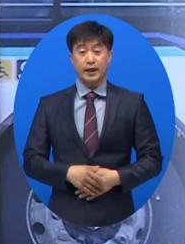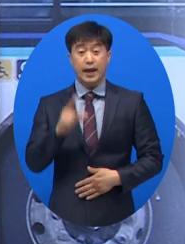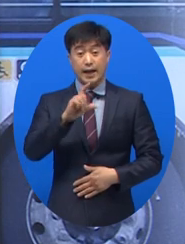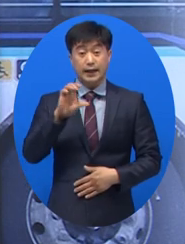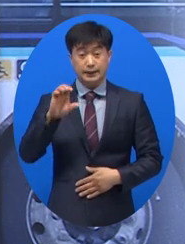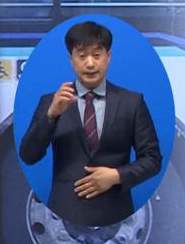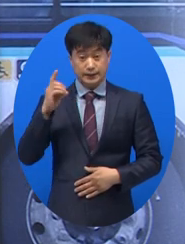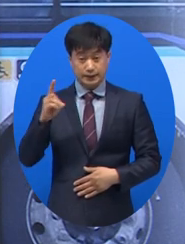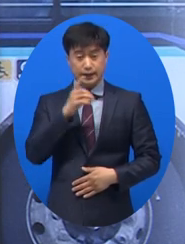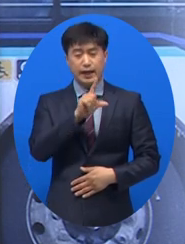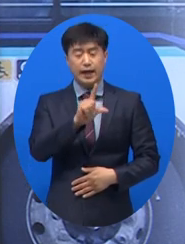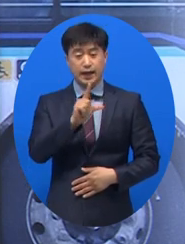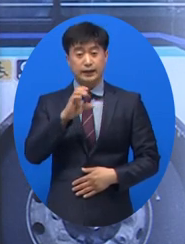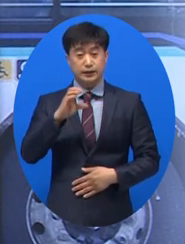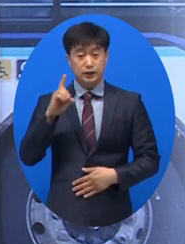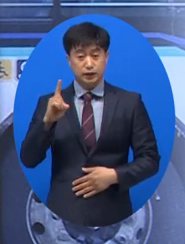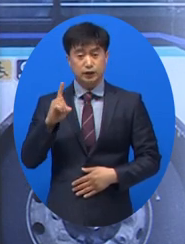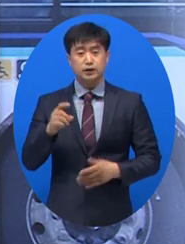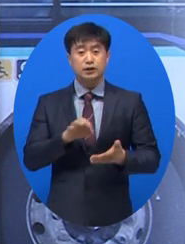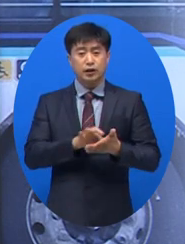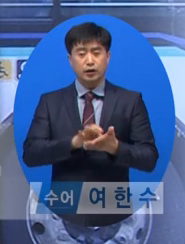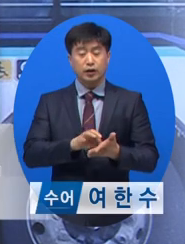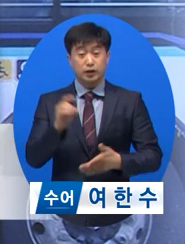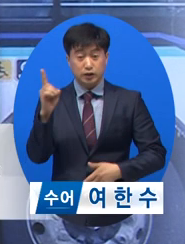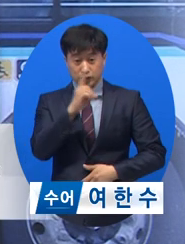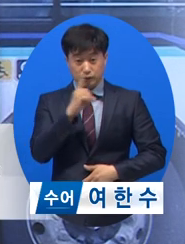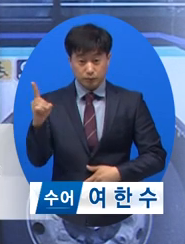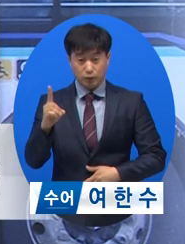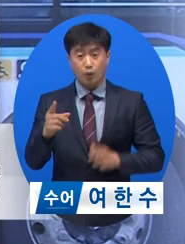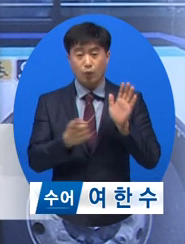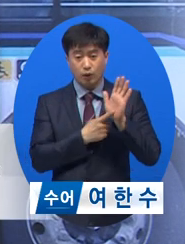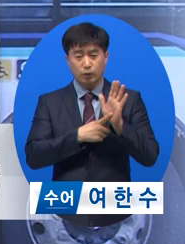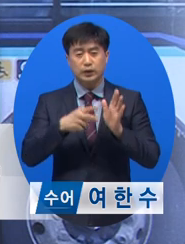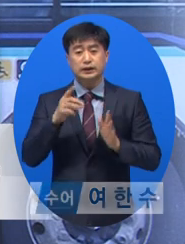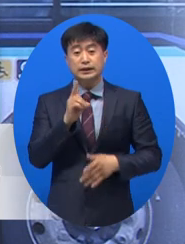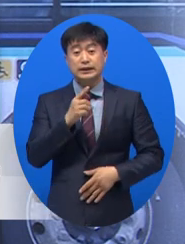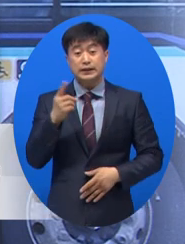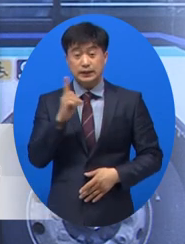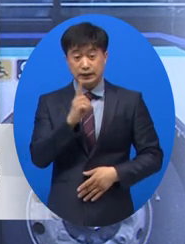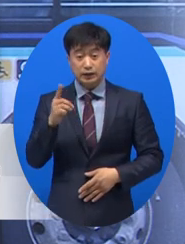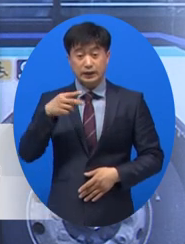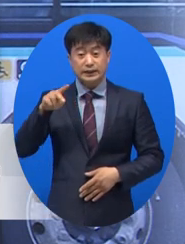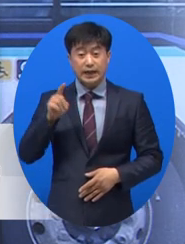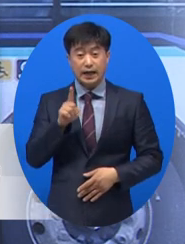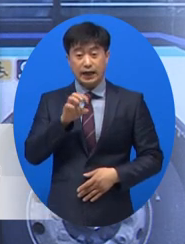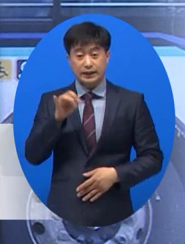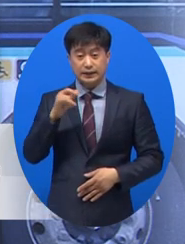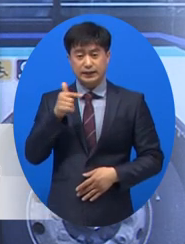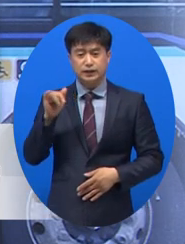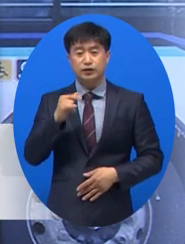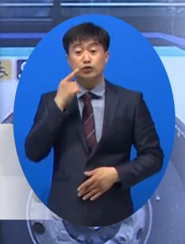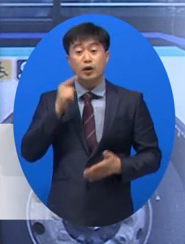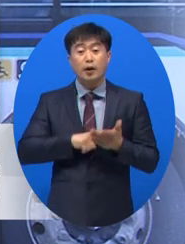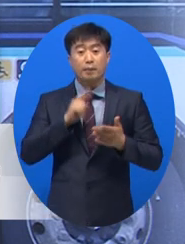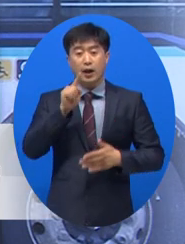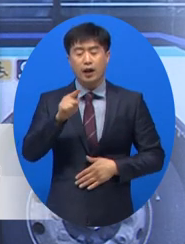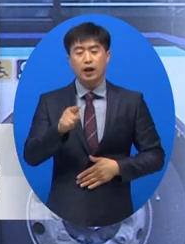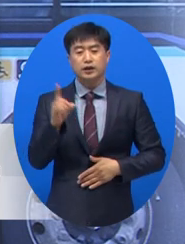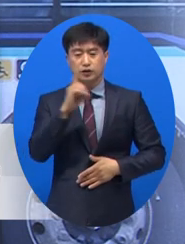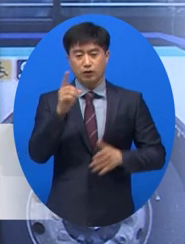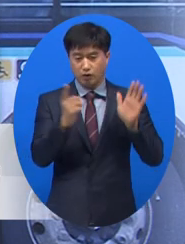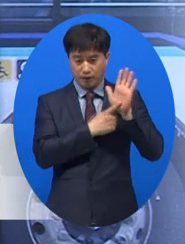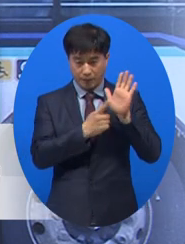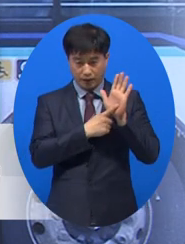led 나 lcd 를 활용한 디스플레이광고 게시판인 디지털 사이니지 쉽게 말하면 디지털 간판인 데요